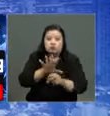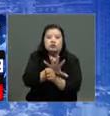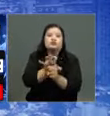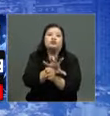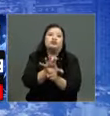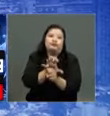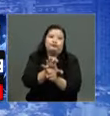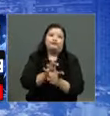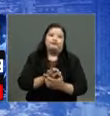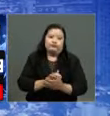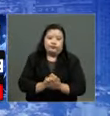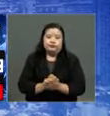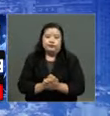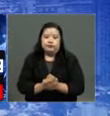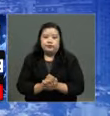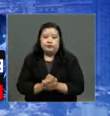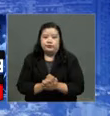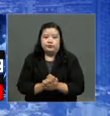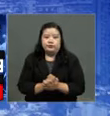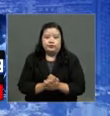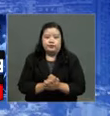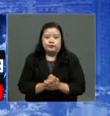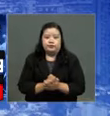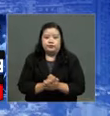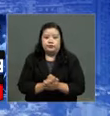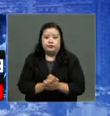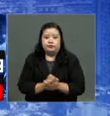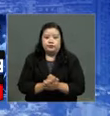ไทยชนะที่ตอนนี้เป็นเครื่องไม้เครื่องมือที่สำคัญครับในการติดตามในการควบคุมระวังการแพร่กระจายของไวรัสโคโรนานะฮะหรือว่าโควิช19ของเรานี้นะครับลำดับต่อไปนะจะเป็นการแถลงข่าวในภาคภาษาอังกฤษนะครับสำหรับชาวต่างชาติที่มาพำนักมาพักอาศัยอยู่ในประเทศไทยของเรารวมทั้งสื่อต่างประเทศที่ตอนนี้หลายประเทศให้ความสำคัญจับตาสถานการณ์ในประเทศไทยนะครับขออนุญาตกราบเรียนเชิญนะครับท่านณัฐภานุชคุณรอที่บดีกรมสารนิเทศรองโฆษกกระทรวงการต่างประเทศครับเป็นชั้นครับอ่ะ